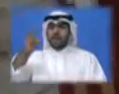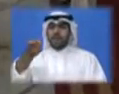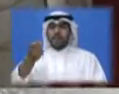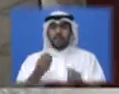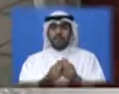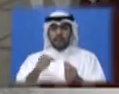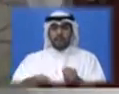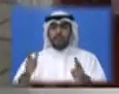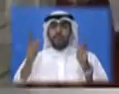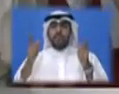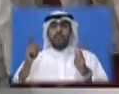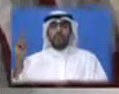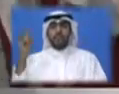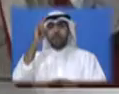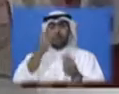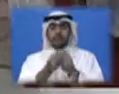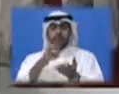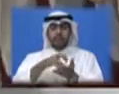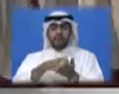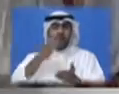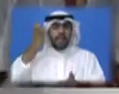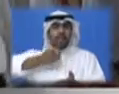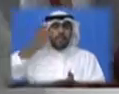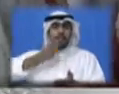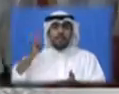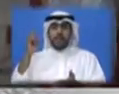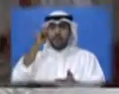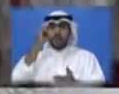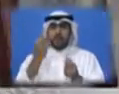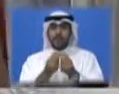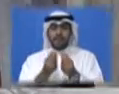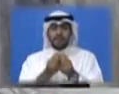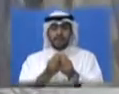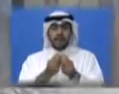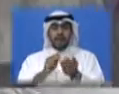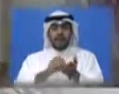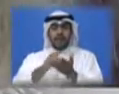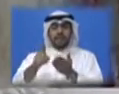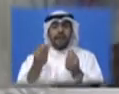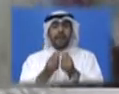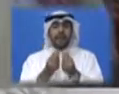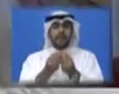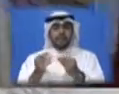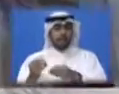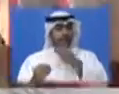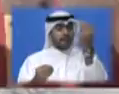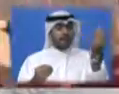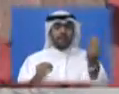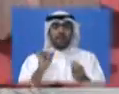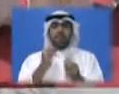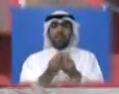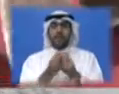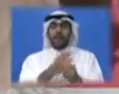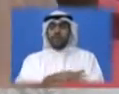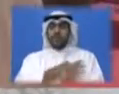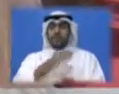ظهر اليوم متوجها إلى دولة الإمارات العربية المتحدة الشقيقة، حاملا رسالة خطية من سموه رعاه الله